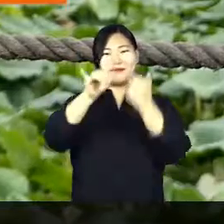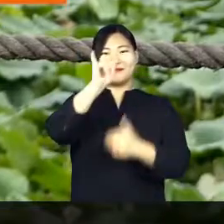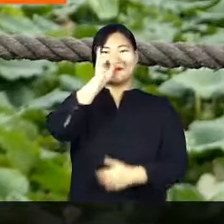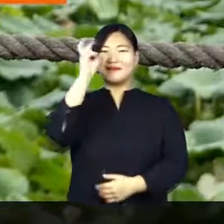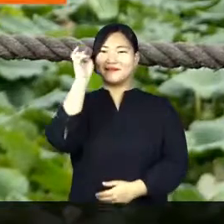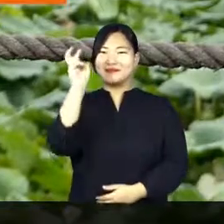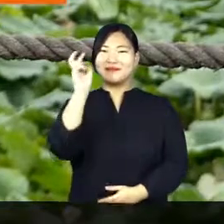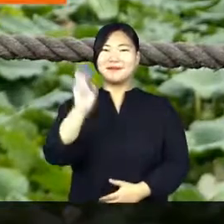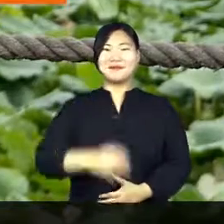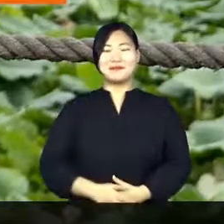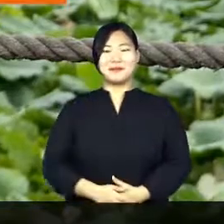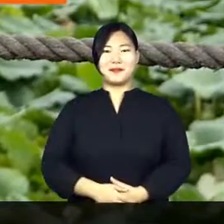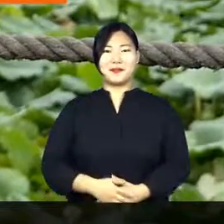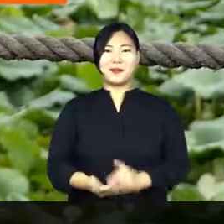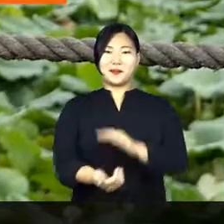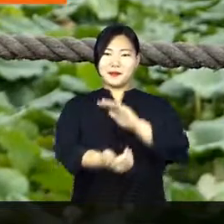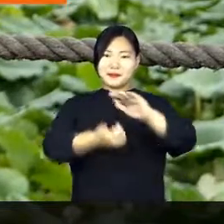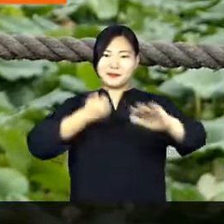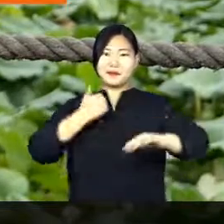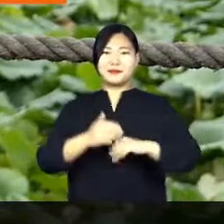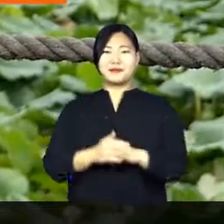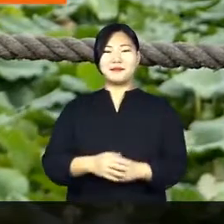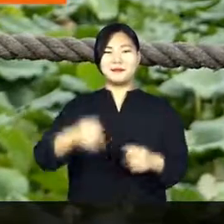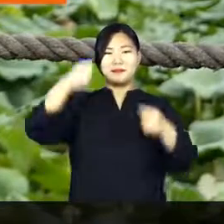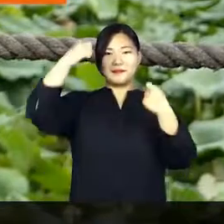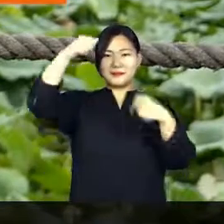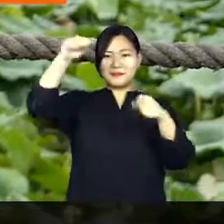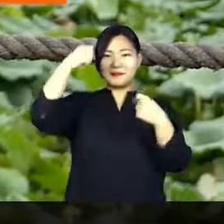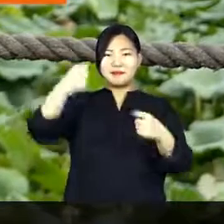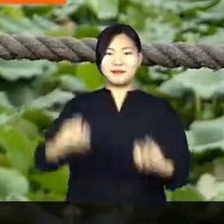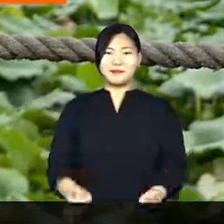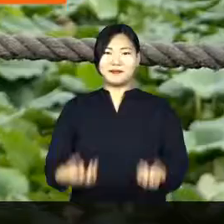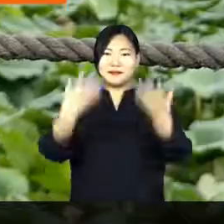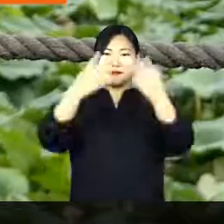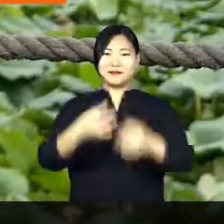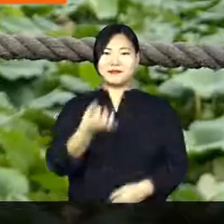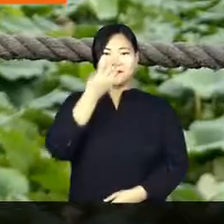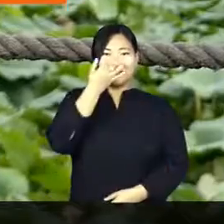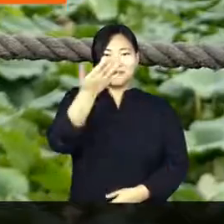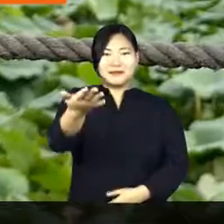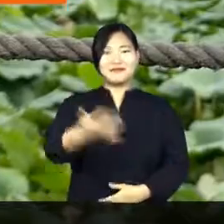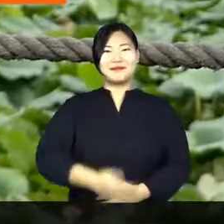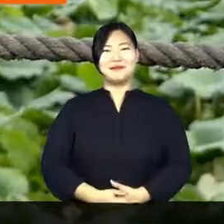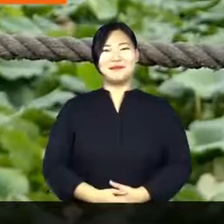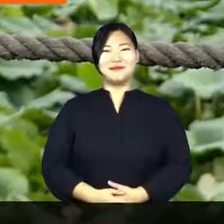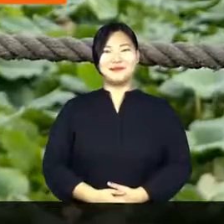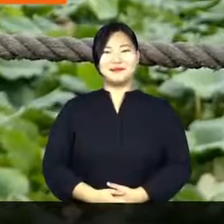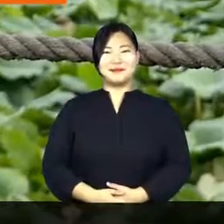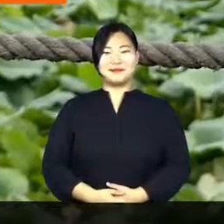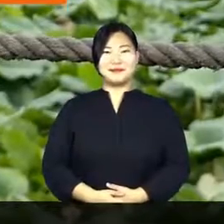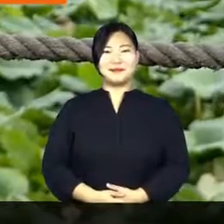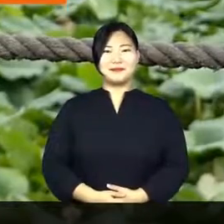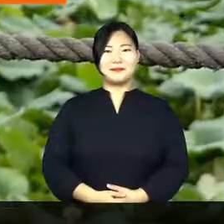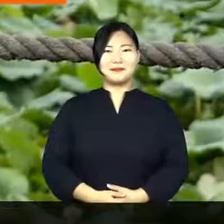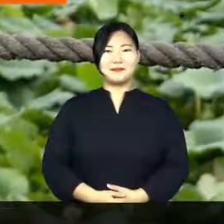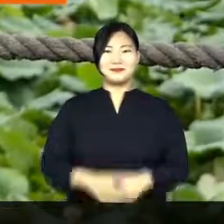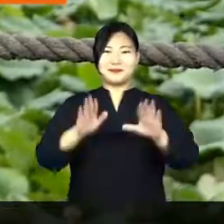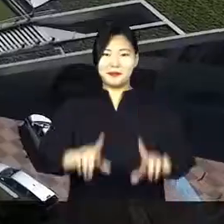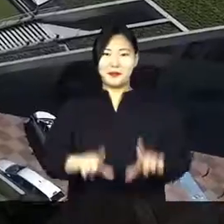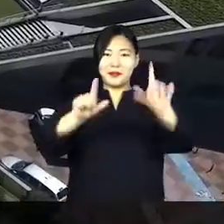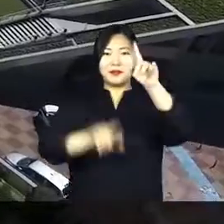가득한 축제로 열릴 예정이라고 하는데요. 미리 보는 천안 흥타령 춤축제 2019 함께 보실까요?